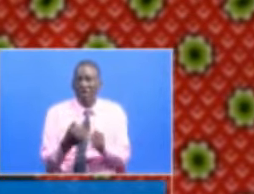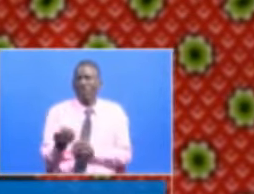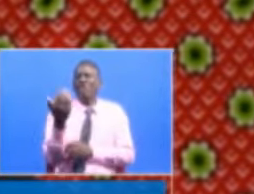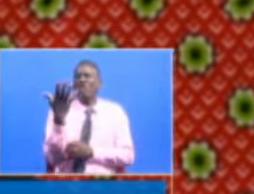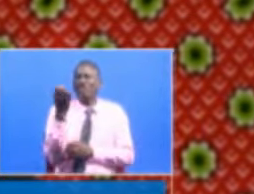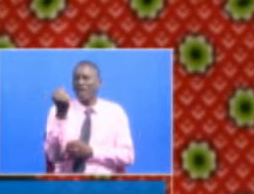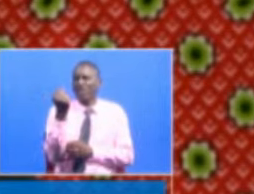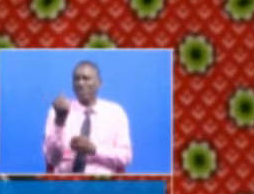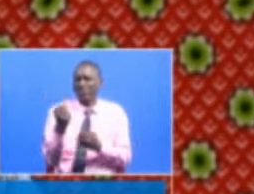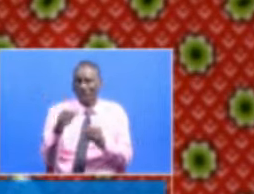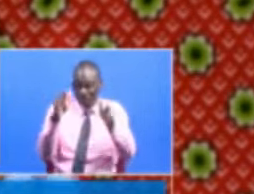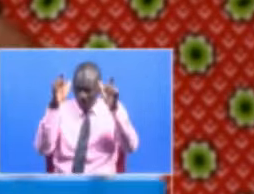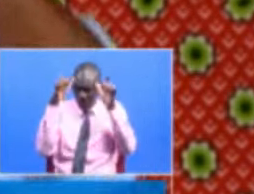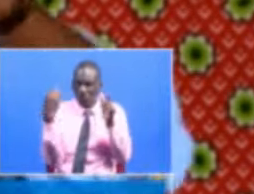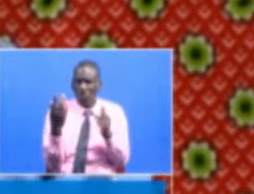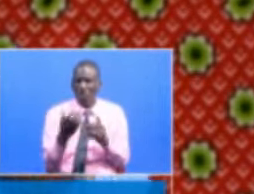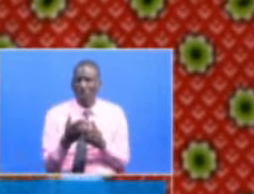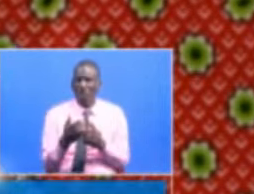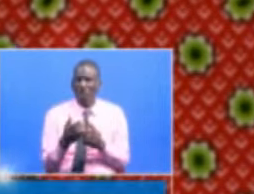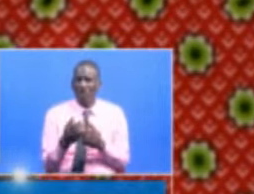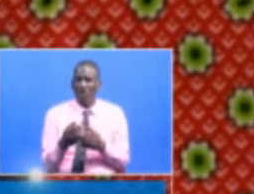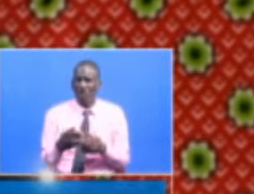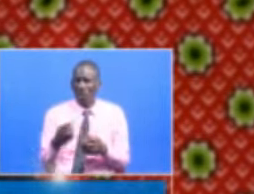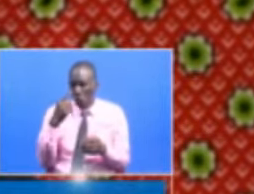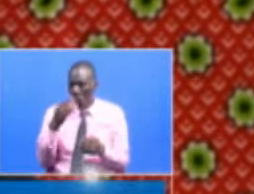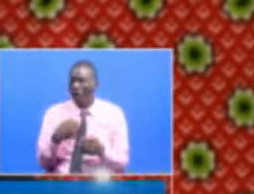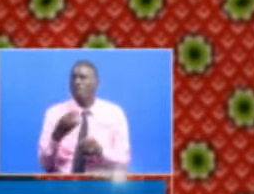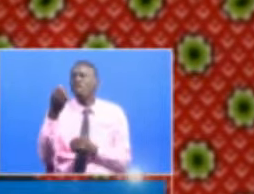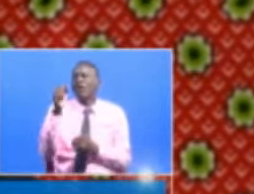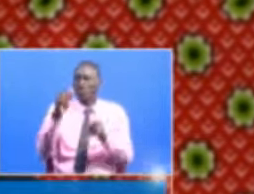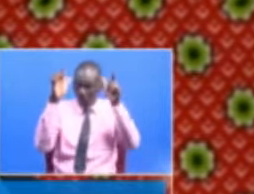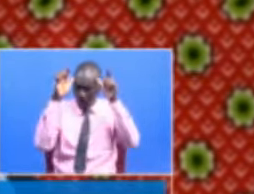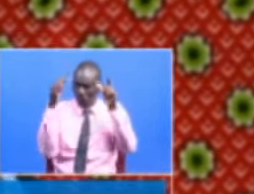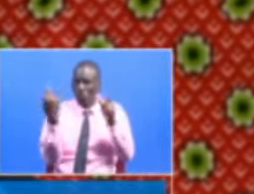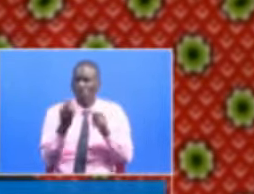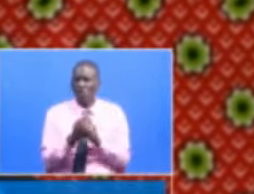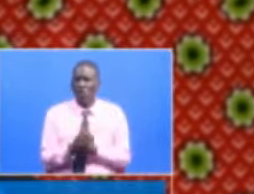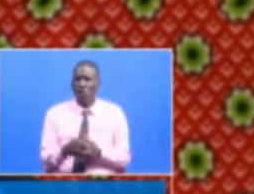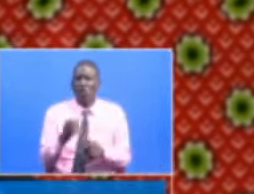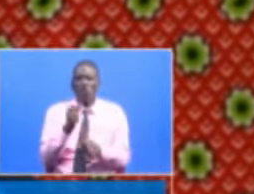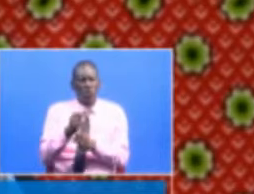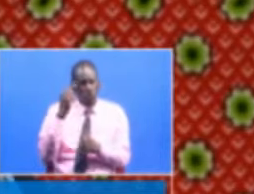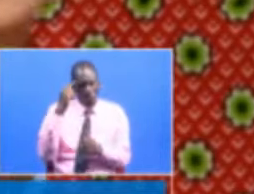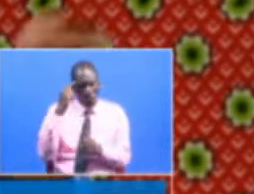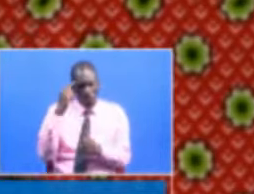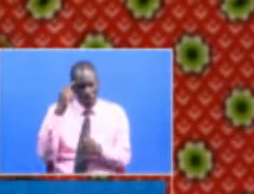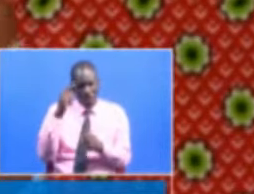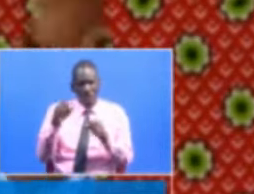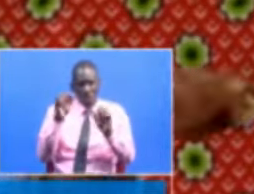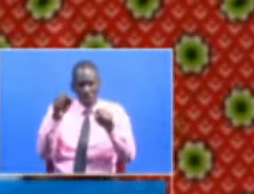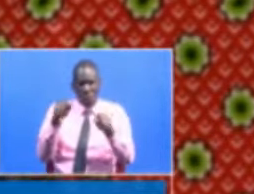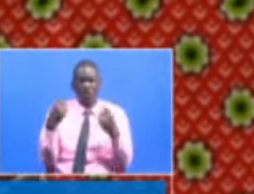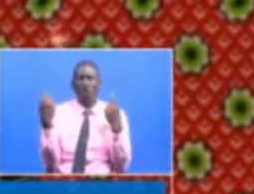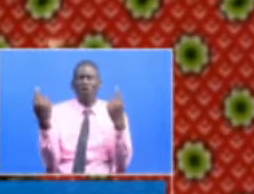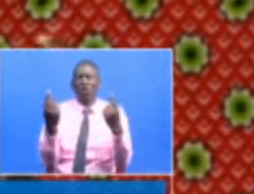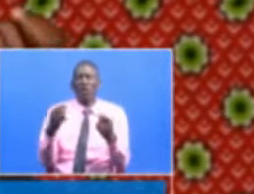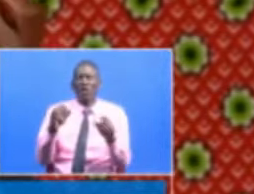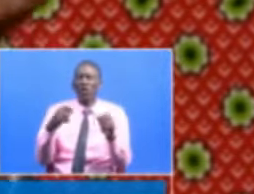point his farm kwa boma kuna 5 only. Do you think that tukiambia wafugaji wapunguze